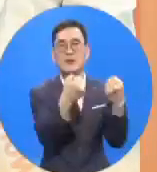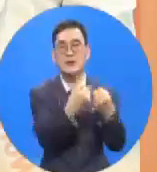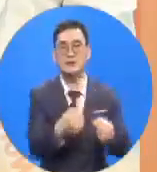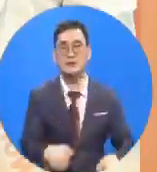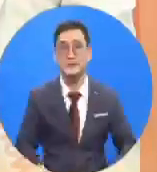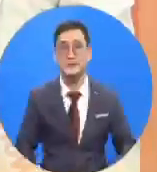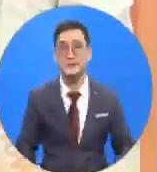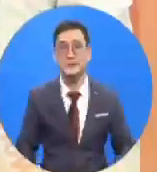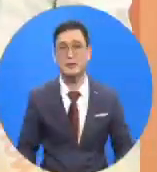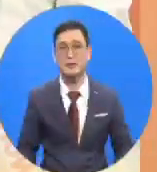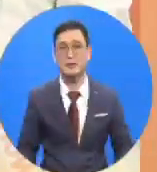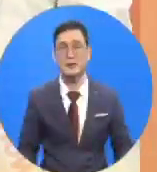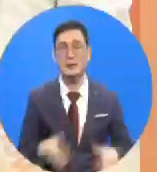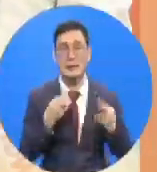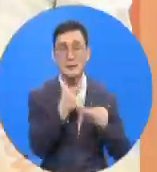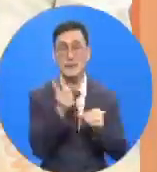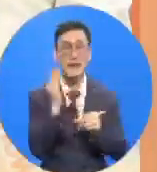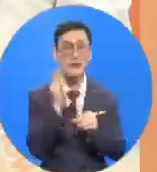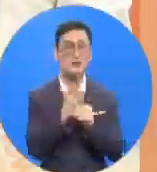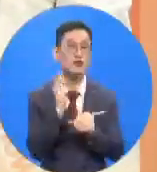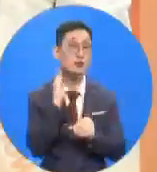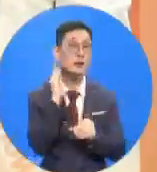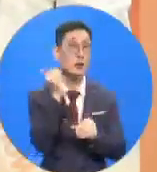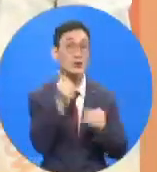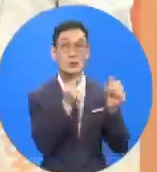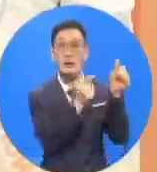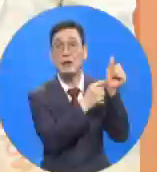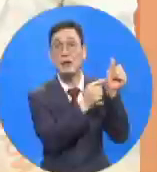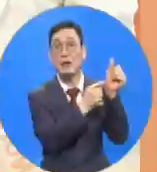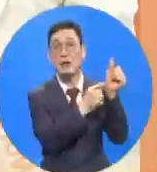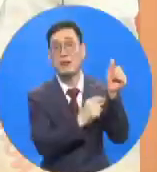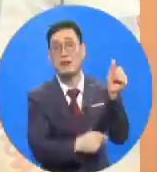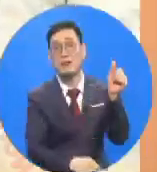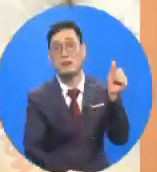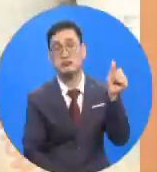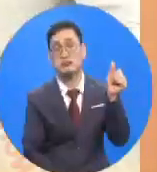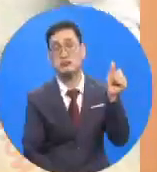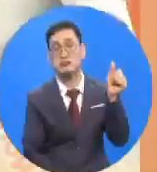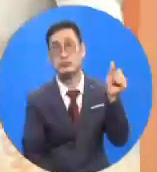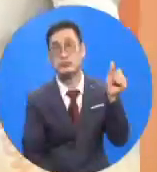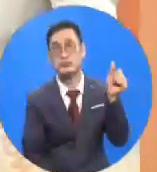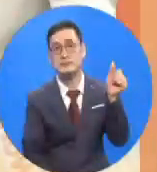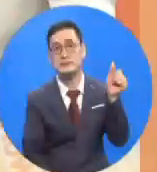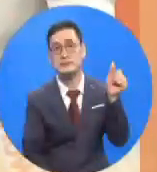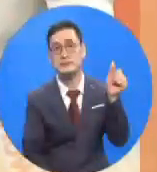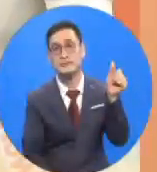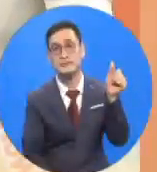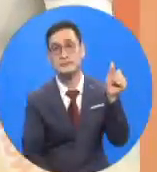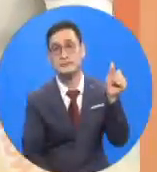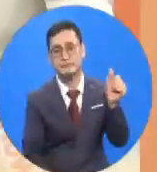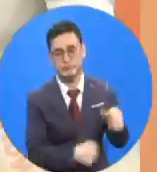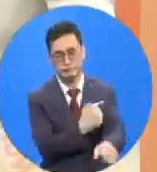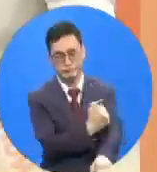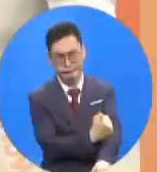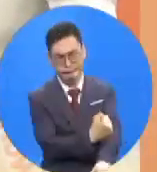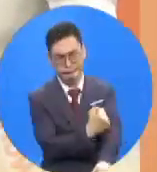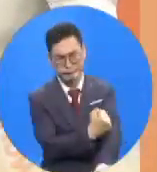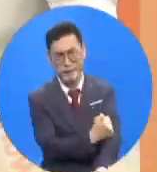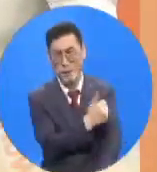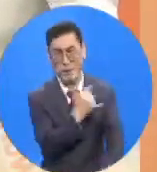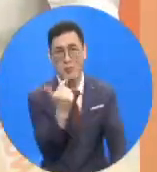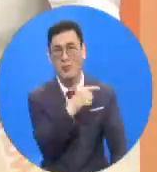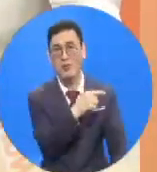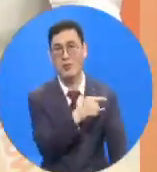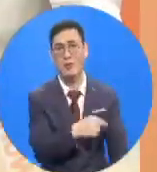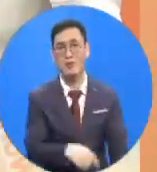민주 업적 있었 있어서도 가장 3일 서 있는 인물이고 꽃 대표는 재인 때도 굉장히 말이 없죠 남겼어요 그래서 이제까지 채